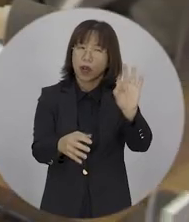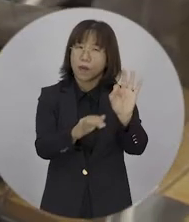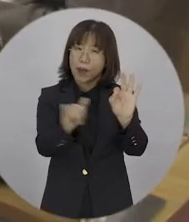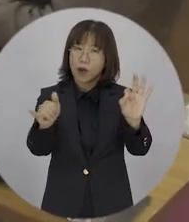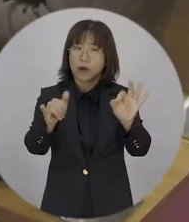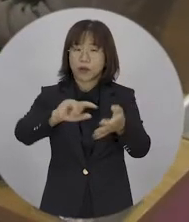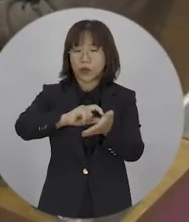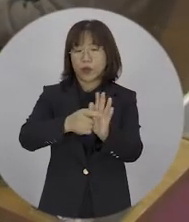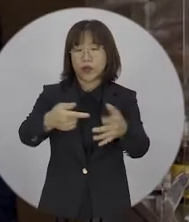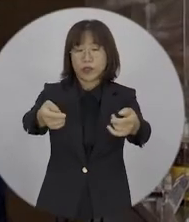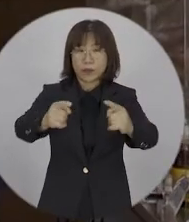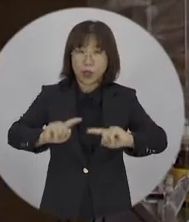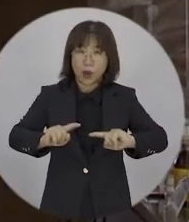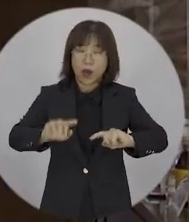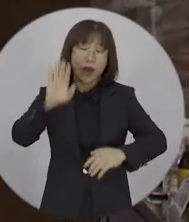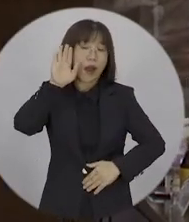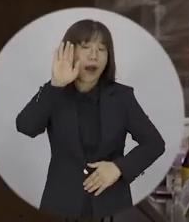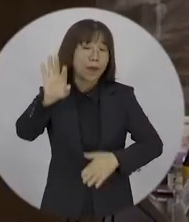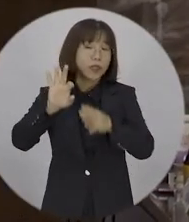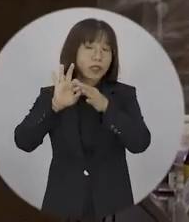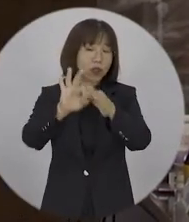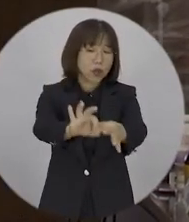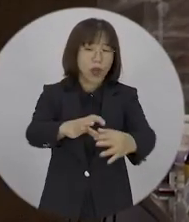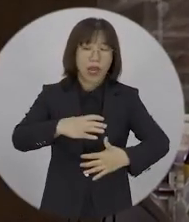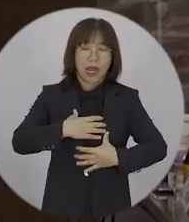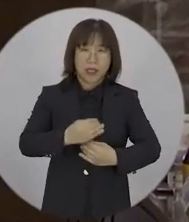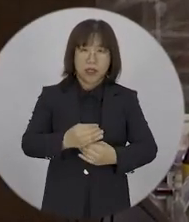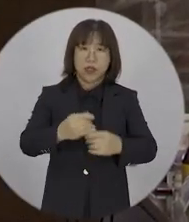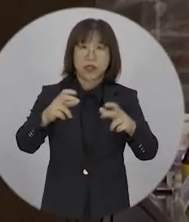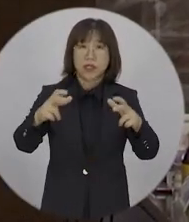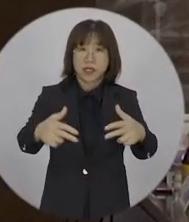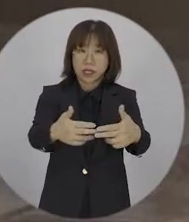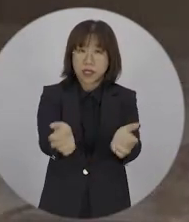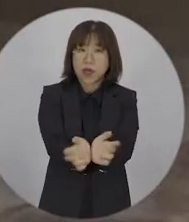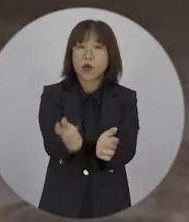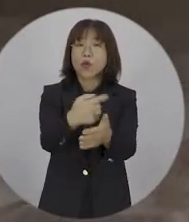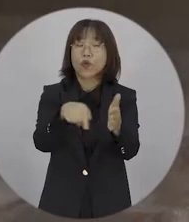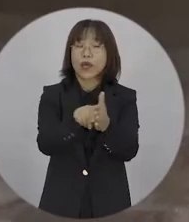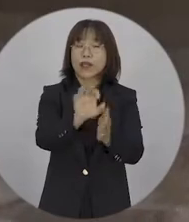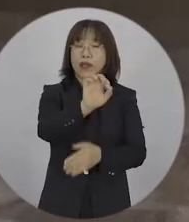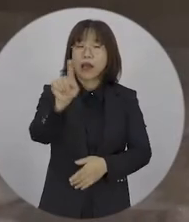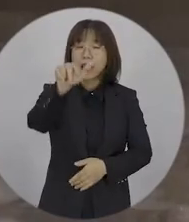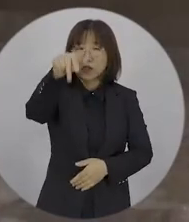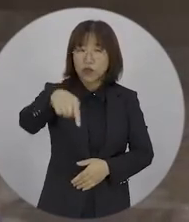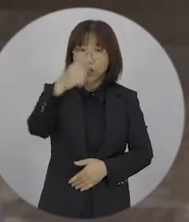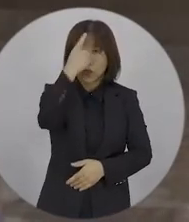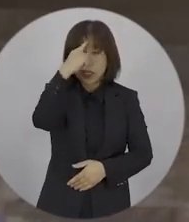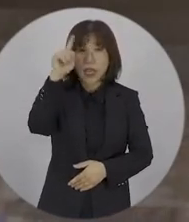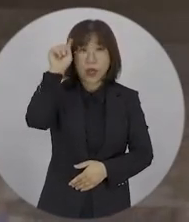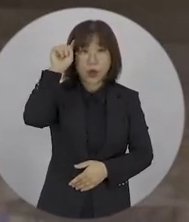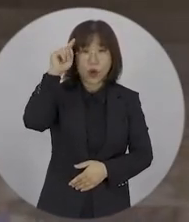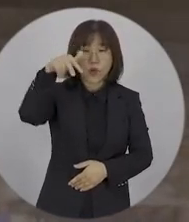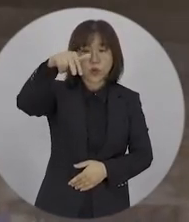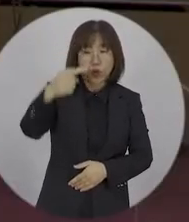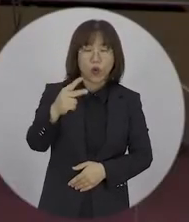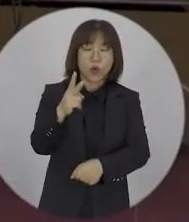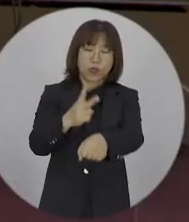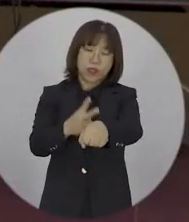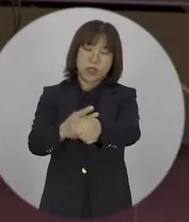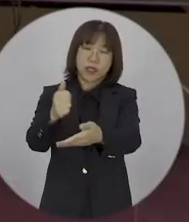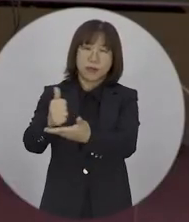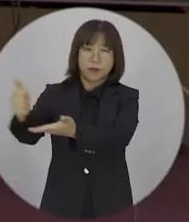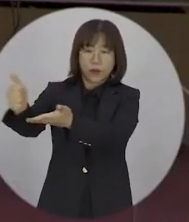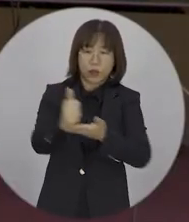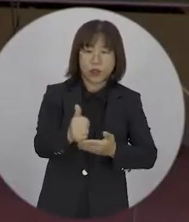행사에서는 먼저 지속가능한 지역사회 안전 증진 을 주제로 아주대학교 조 전필 교수의 강의가 진행되었습니다